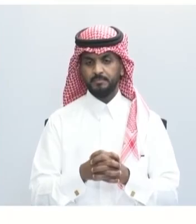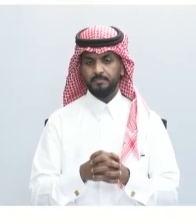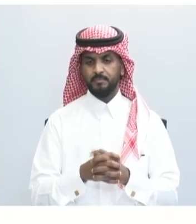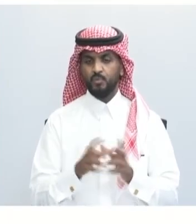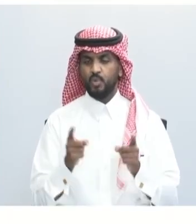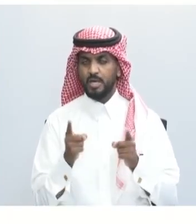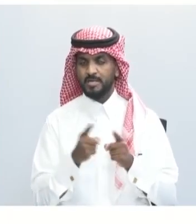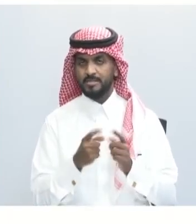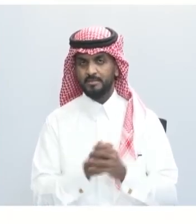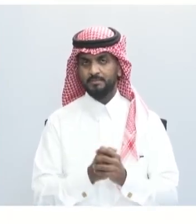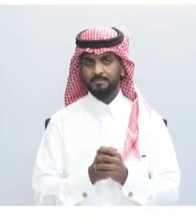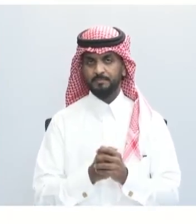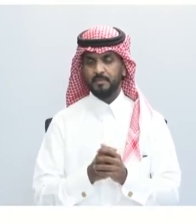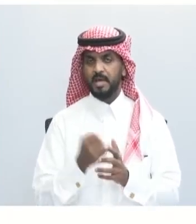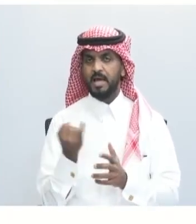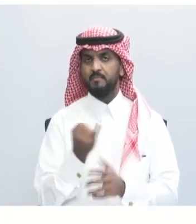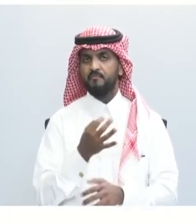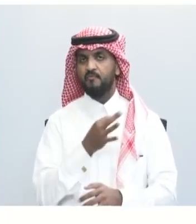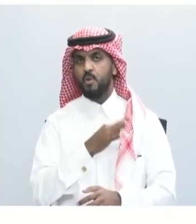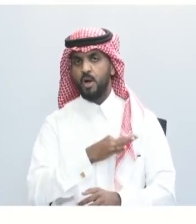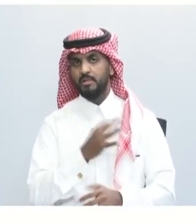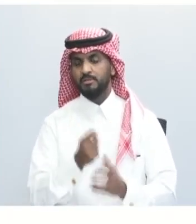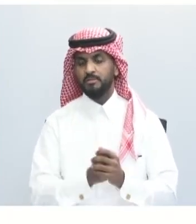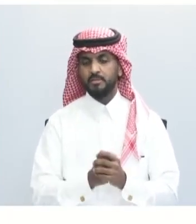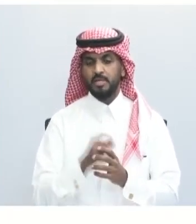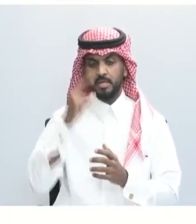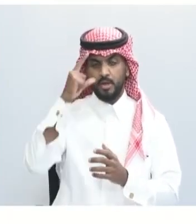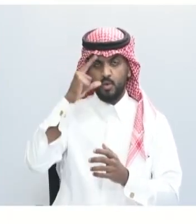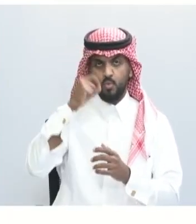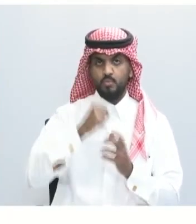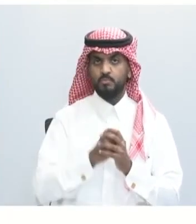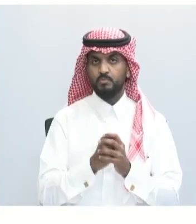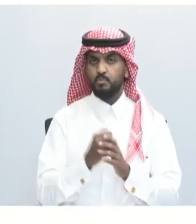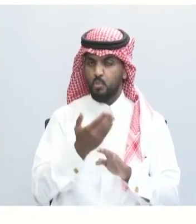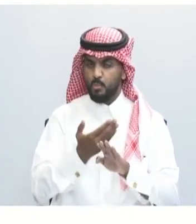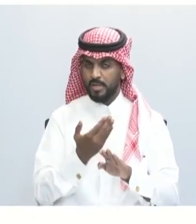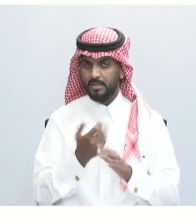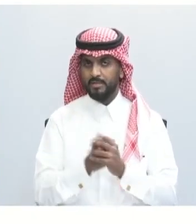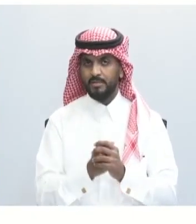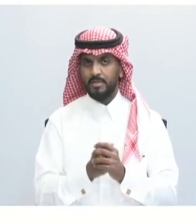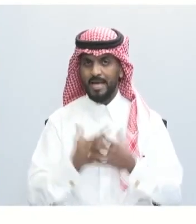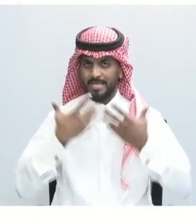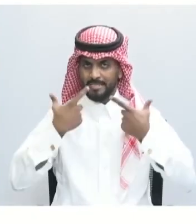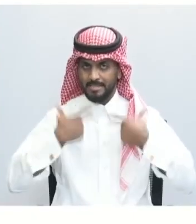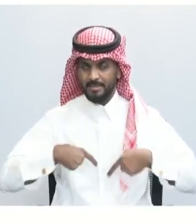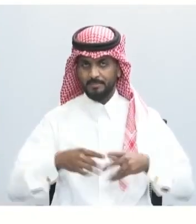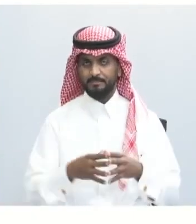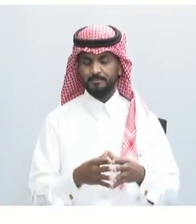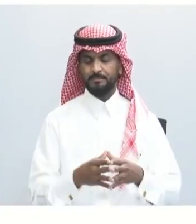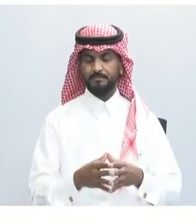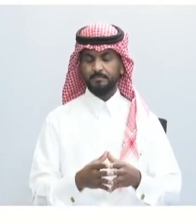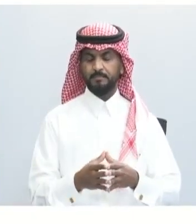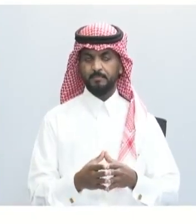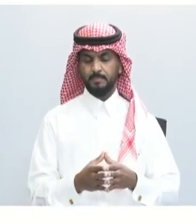ملخص اهم فوائد النوم المبكر على صحته ما هي اهميه النوم المبكر